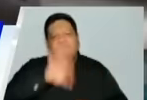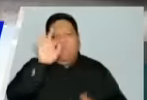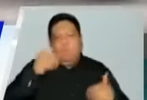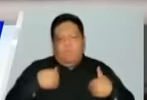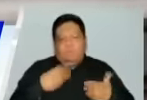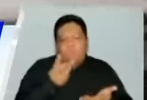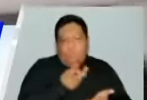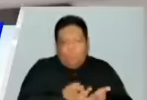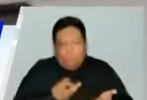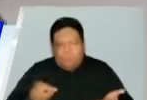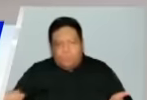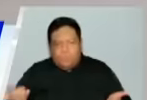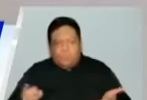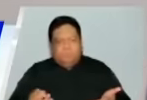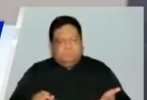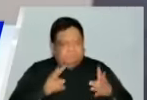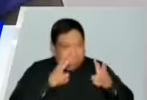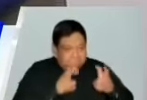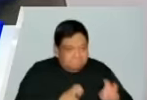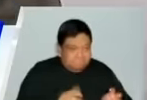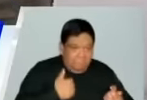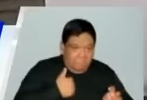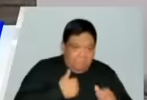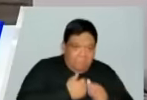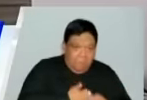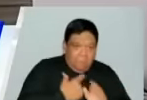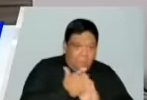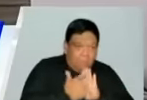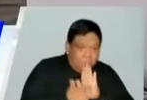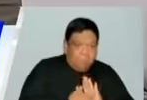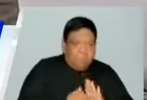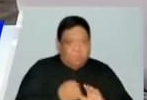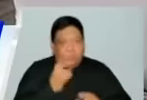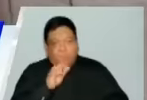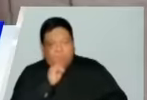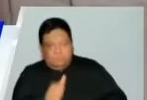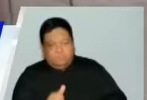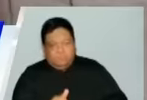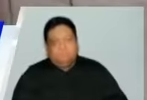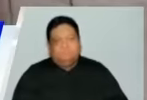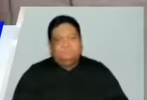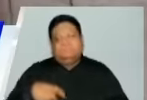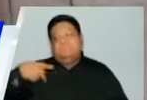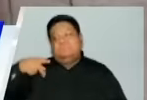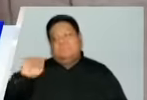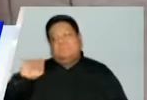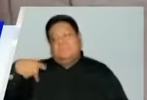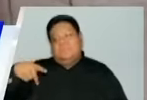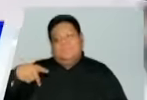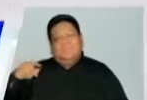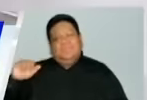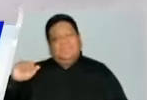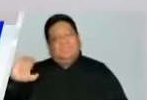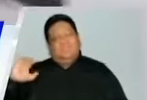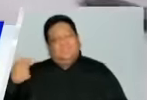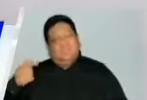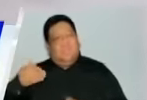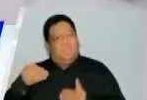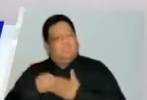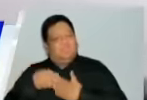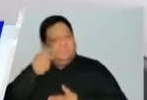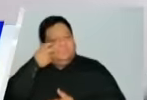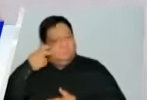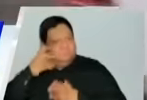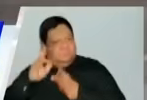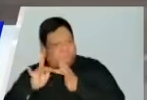pa kung legal ang mga ito. Maghahain din ng warrant ang PNP Anti-Cybercrime Group para makumpiska at masuri ang mga